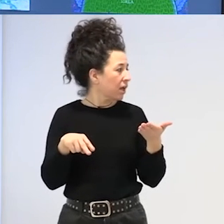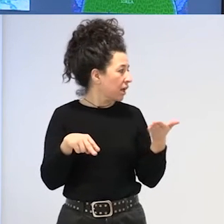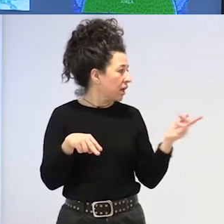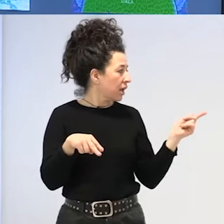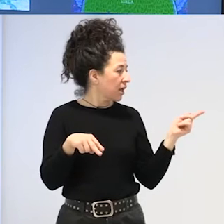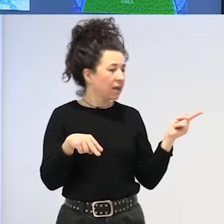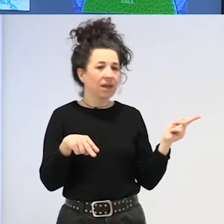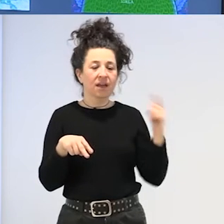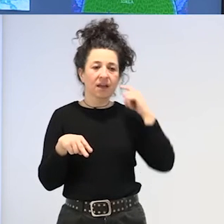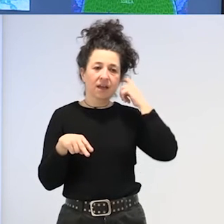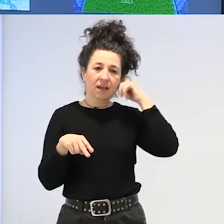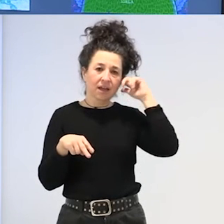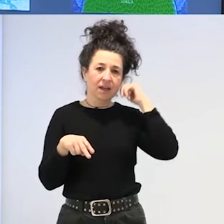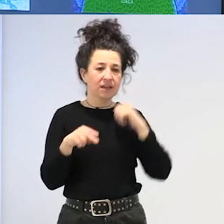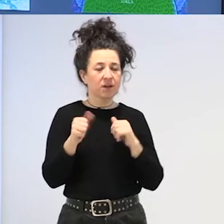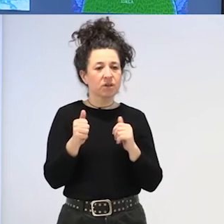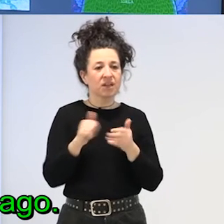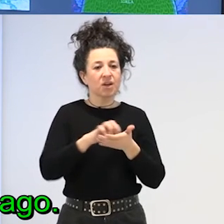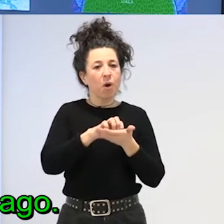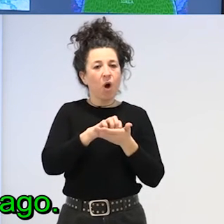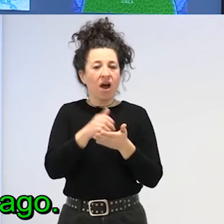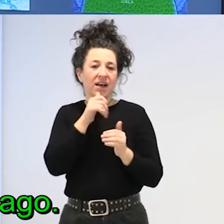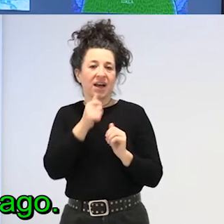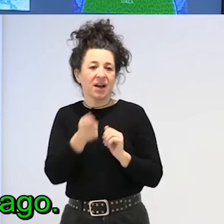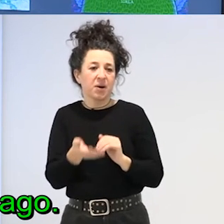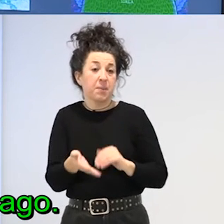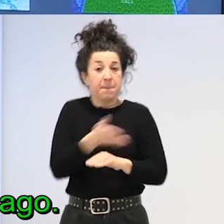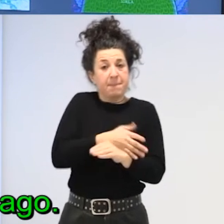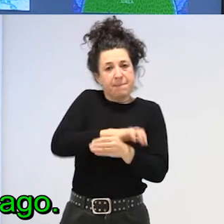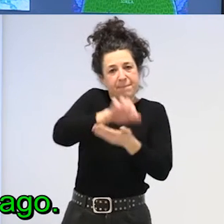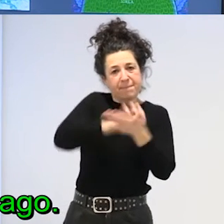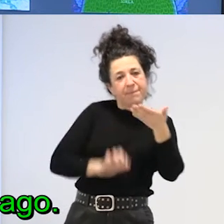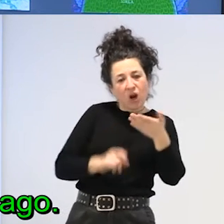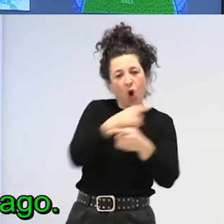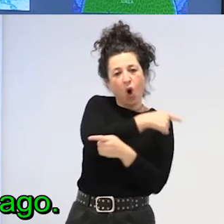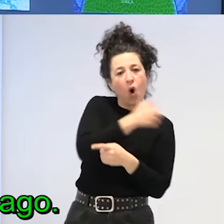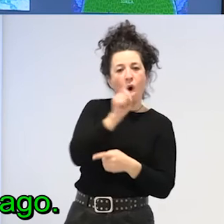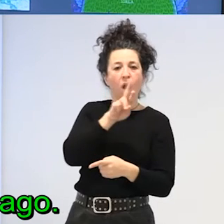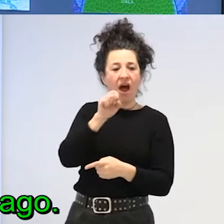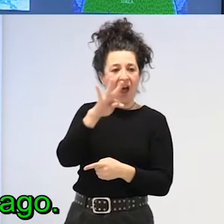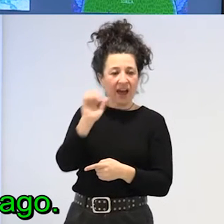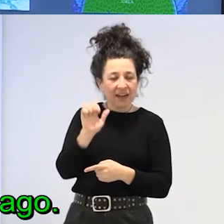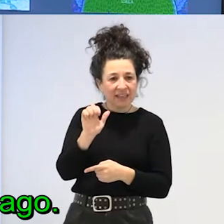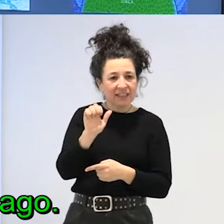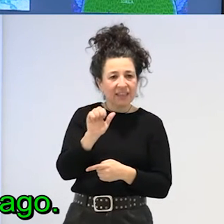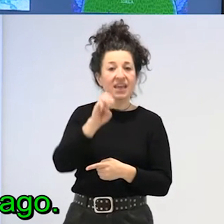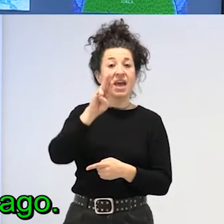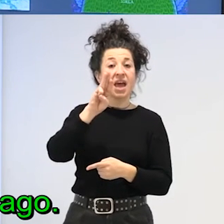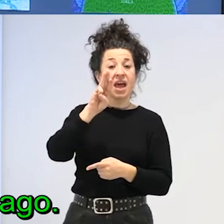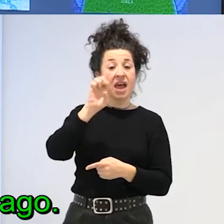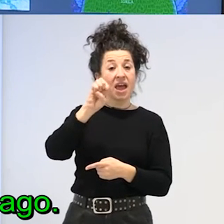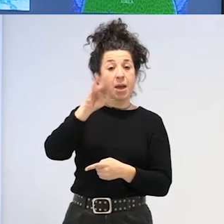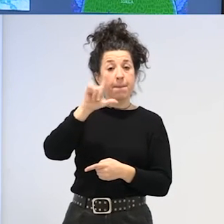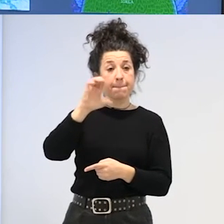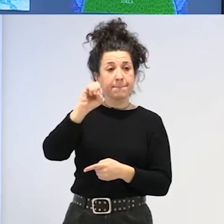Arratzeren aintzin solasarekin, gainera? Bai, bai. Eta Ibanen epilogoarekin,